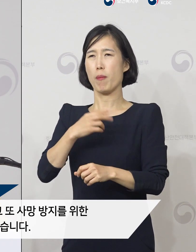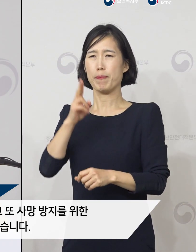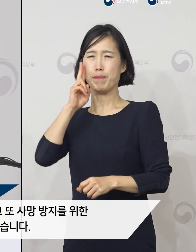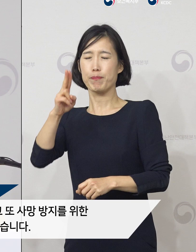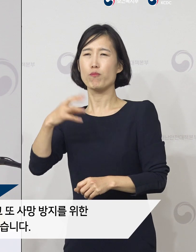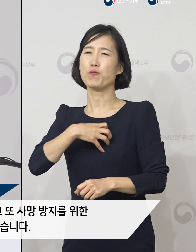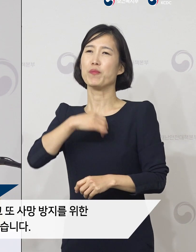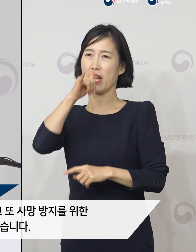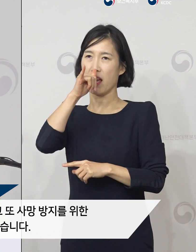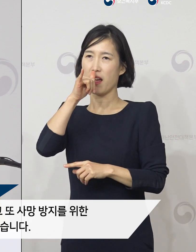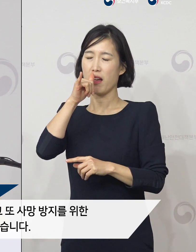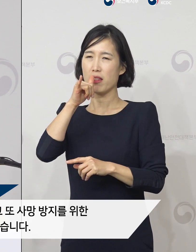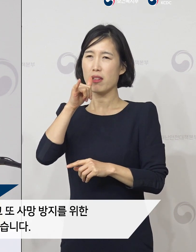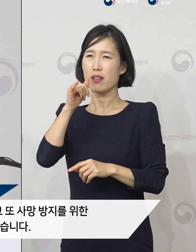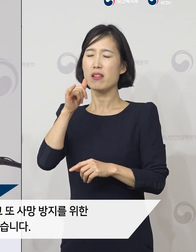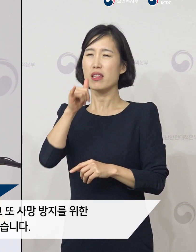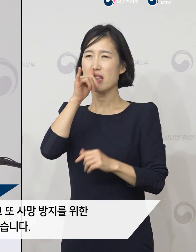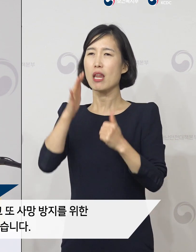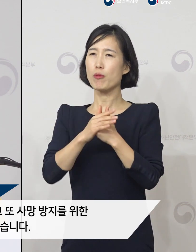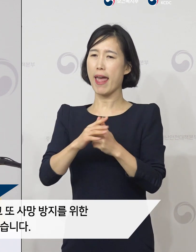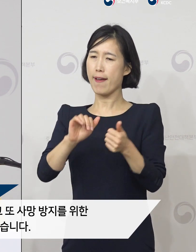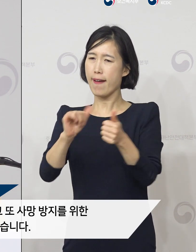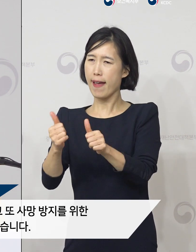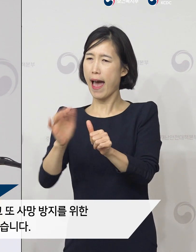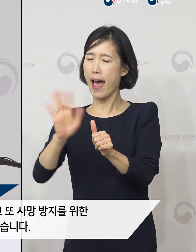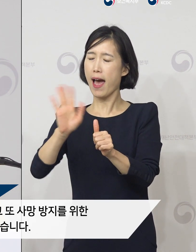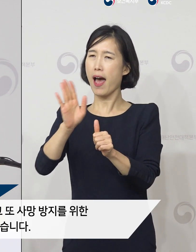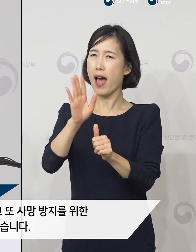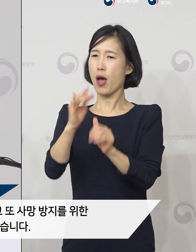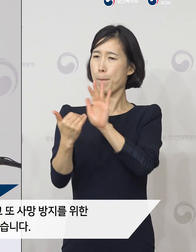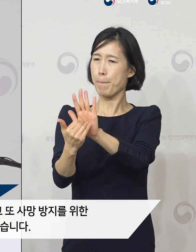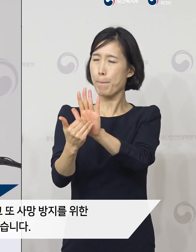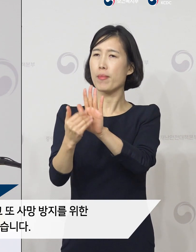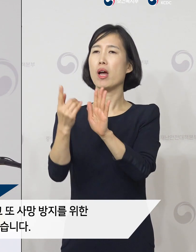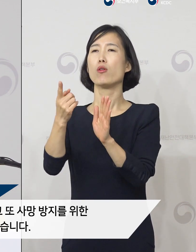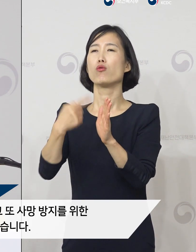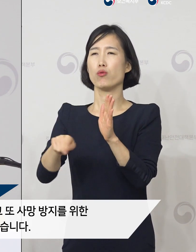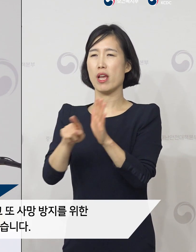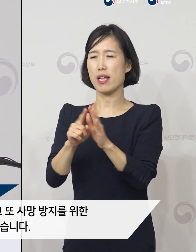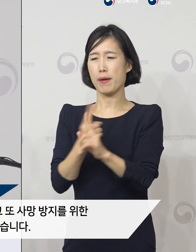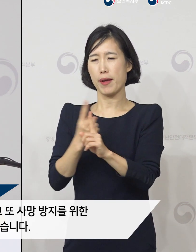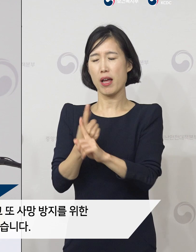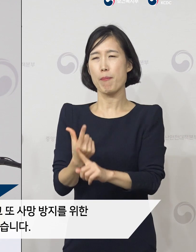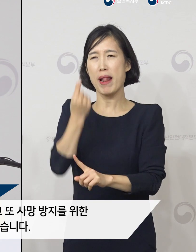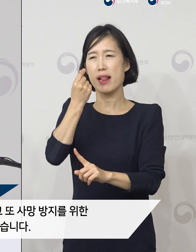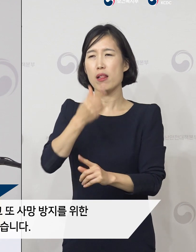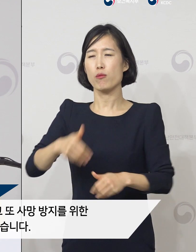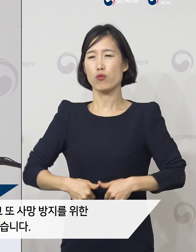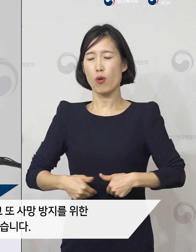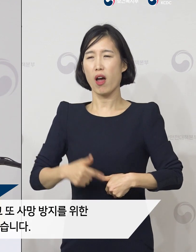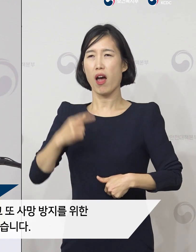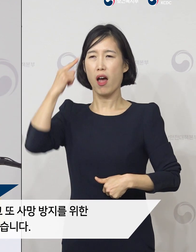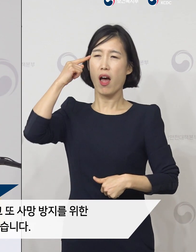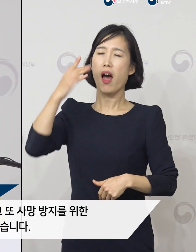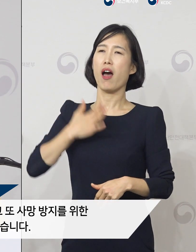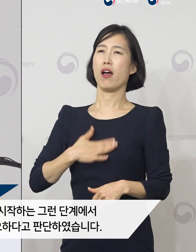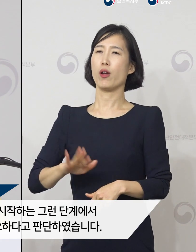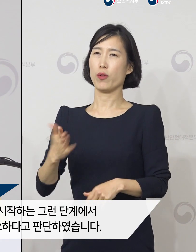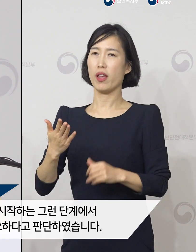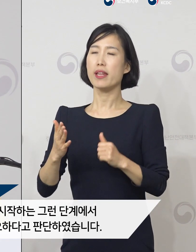상태로 가지 않고 또 사망을 방지 위한 적극적인 그런 치료가 필요하다는 것을 확인하였습니다.